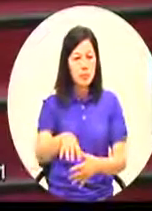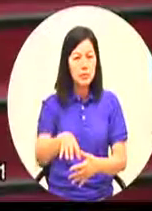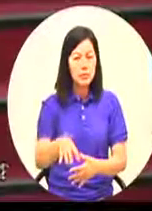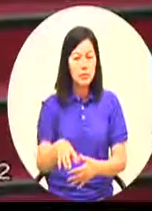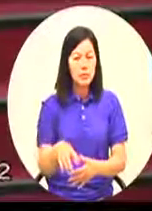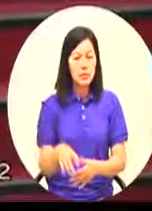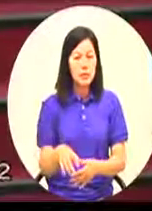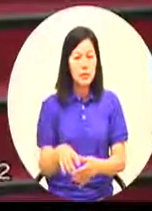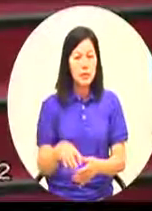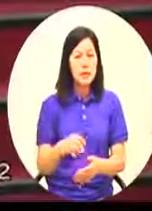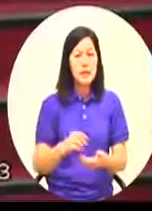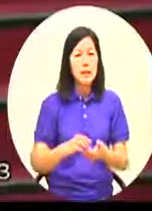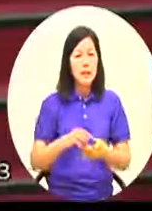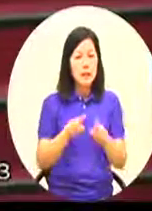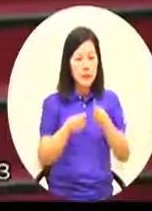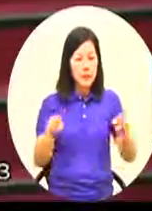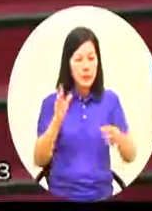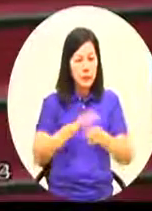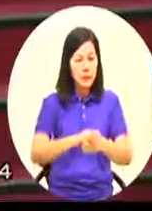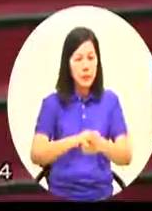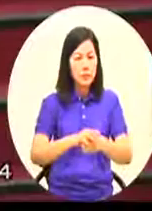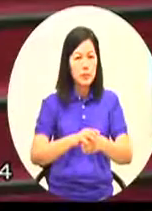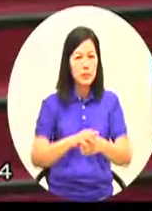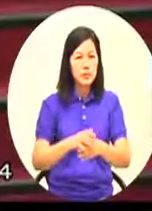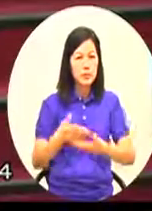埔族事务委员会，